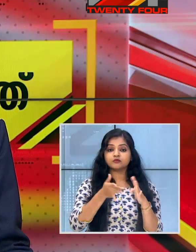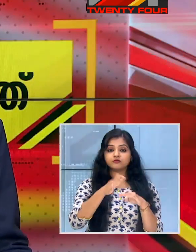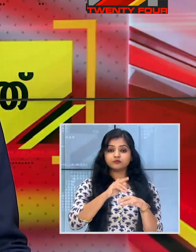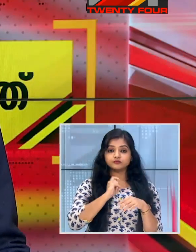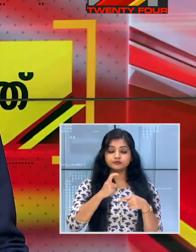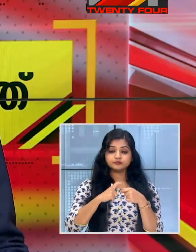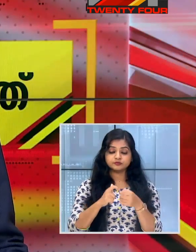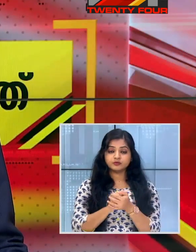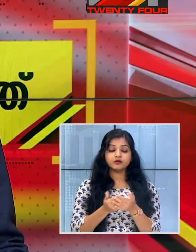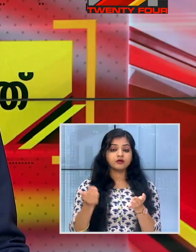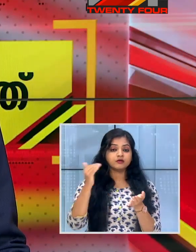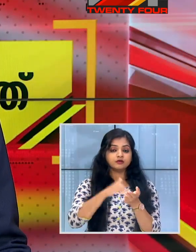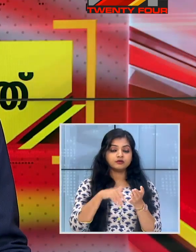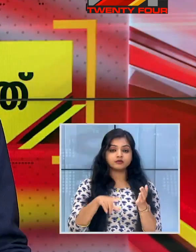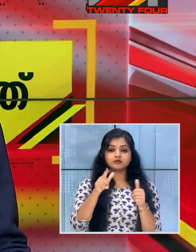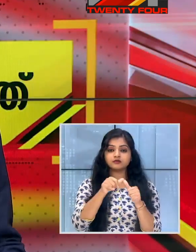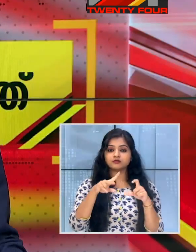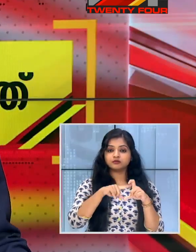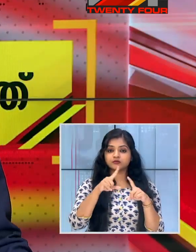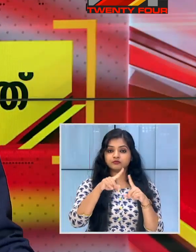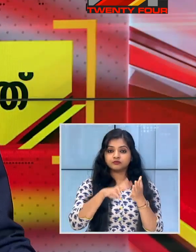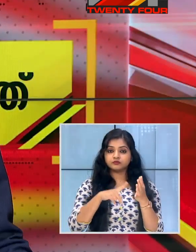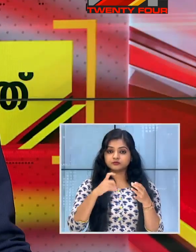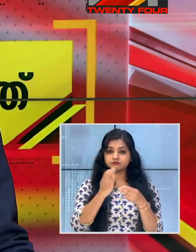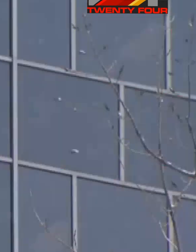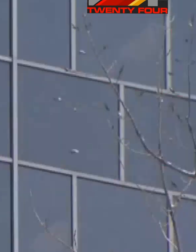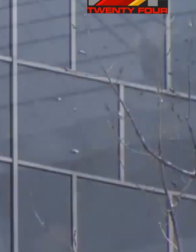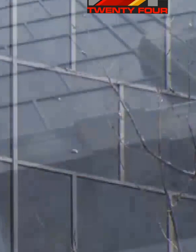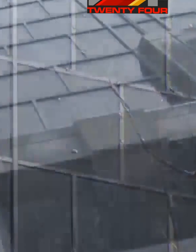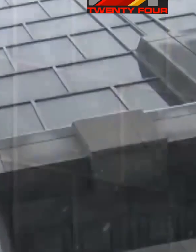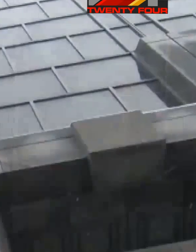അങ്ങനെ ഒരിക്കൽ കൂടി ലാവ്ലിൻ കേസ് മാറ്റുന്നു, വിവരങ്ങൾ.